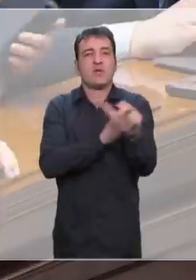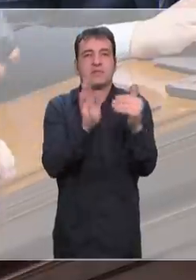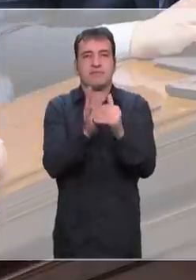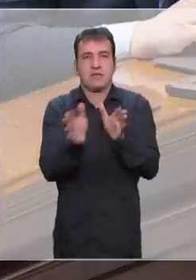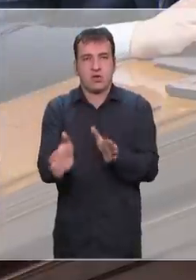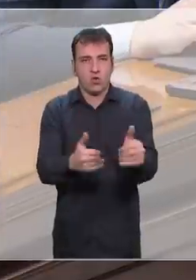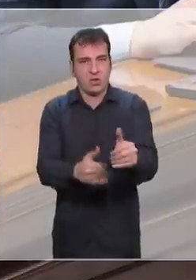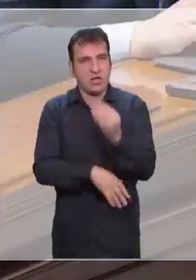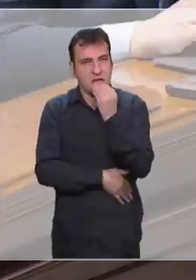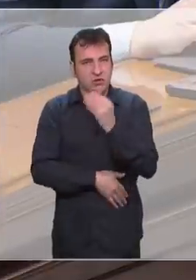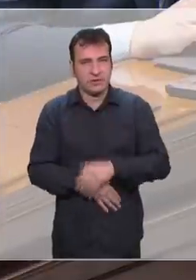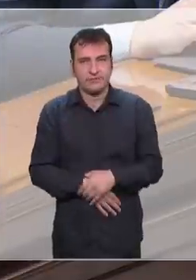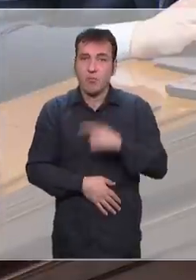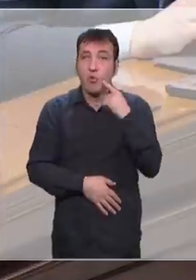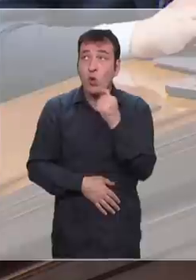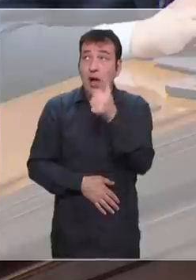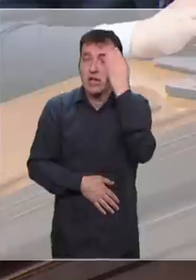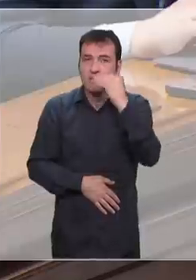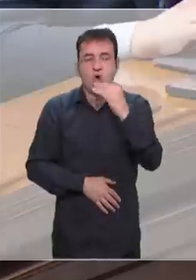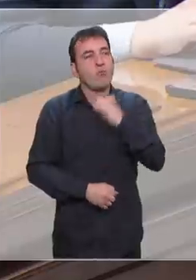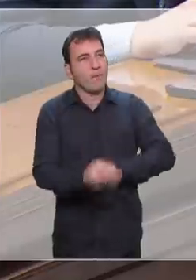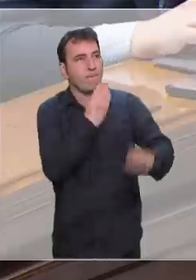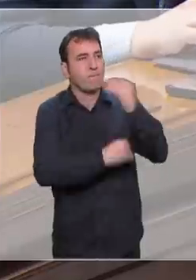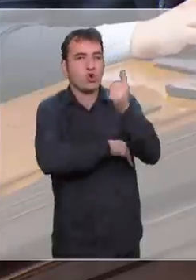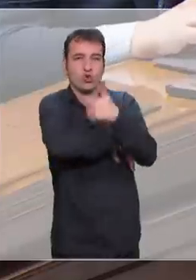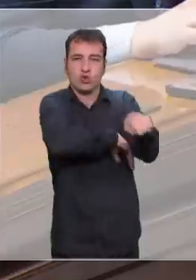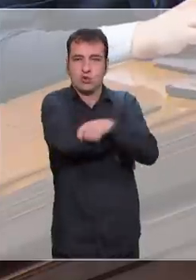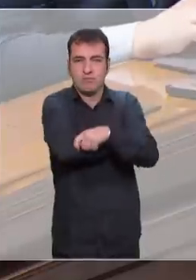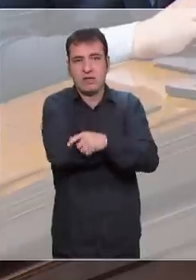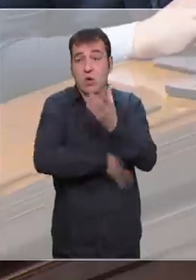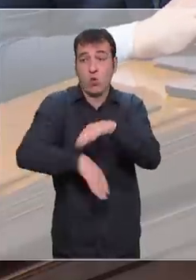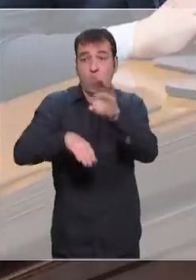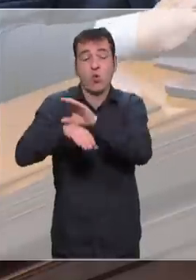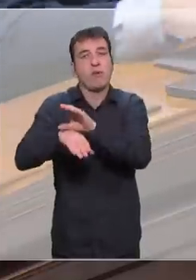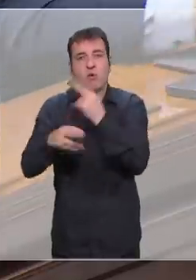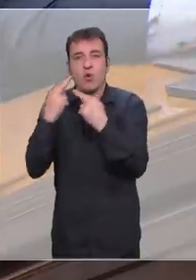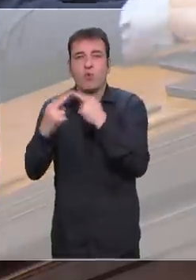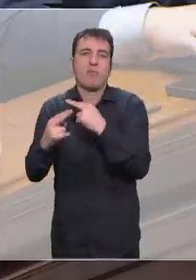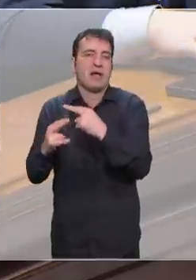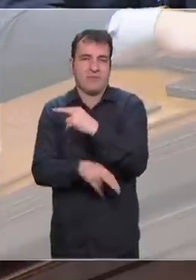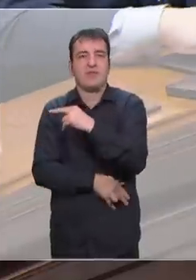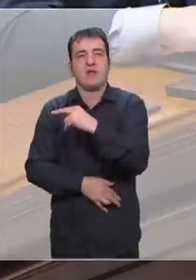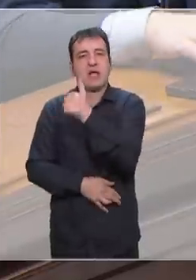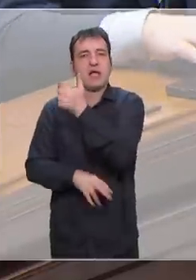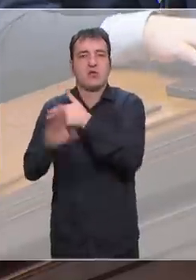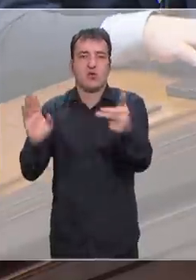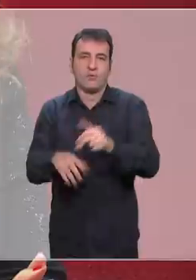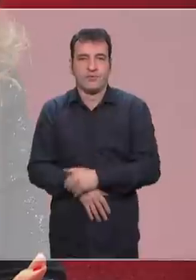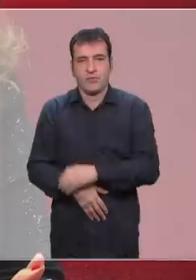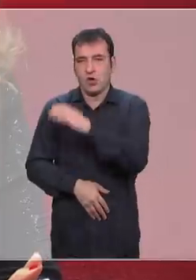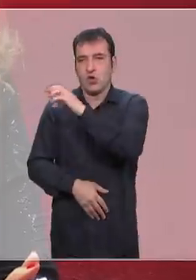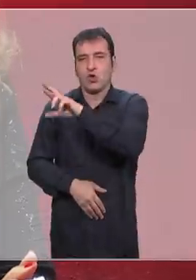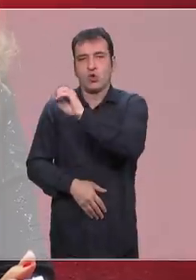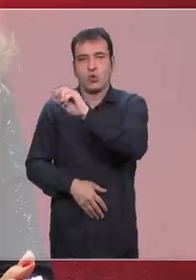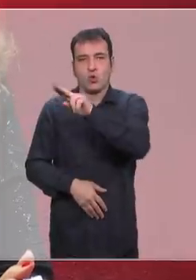alimentaires permettant à un étudiant de se nourrir pendant une semaine en complément des repas Crous à 1 euro. Je rappelle par